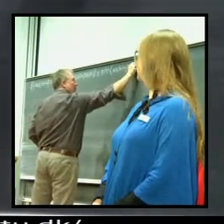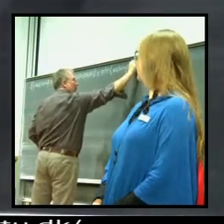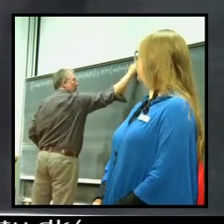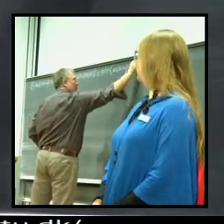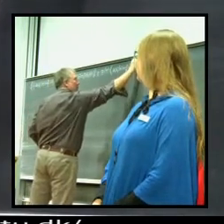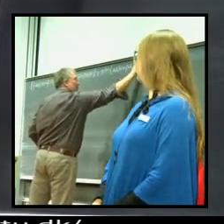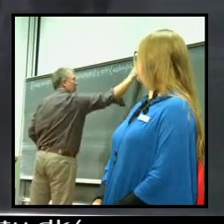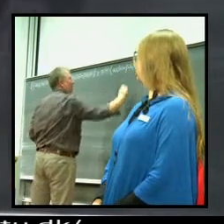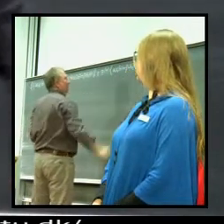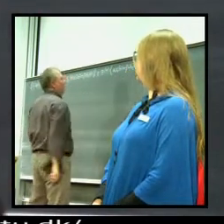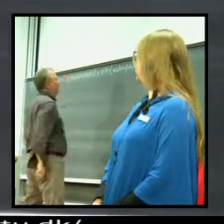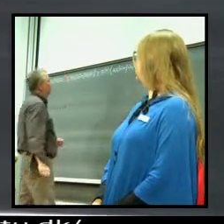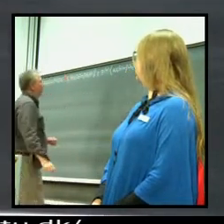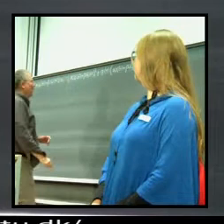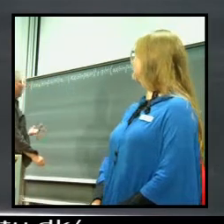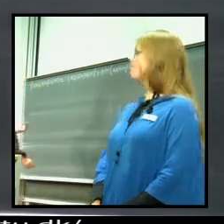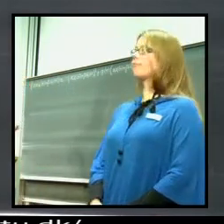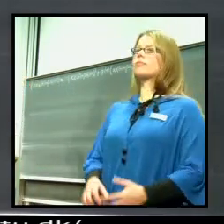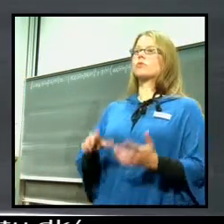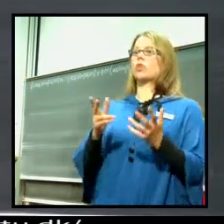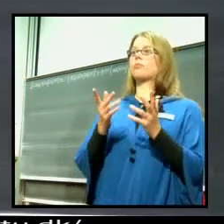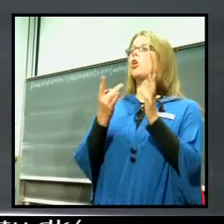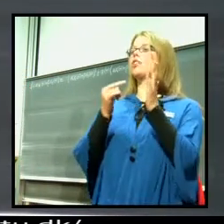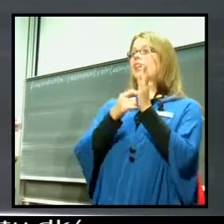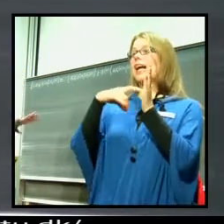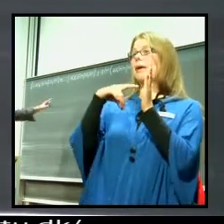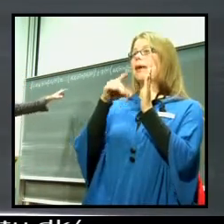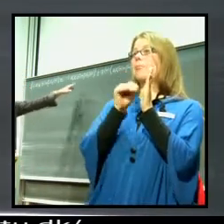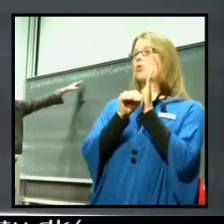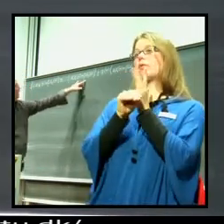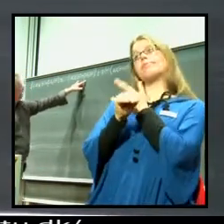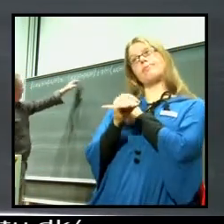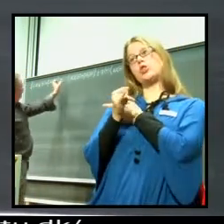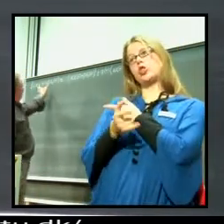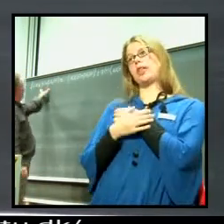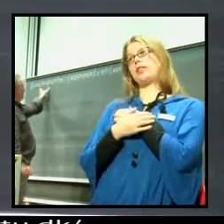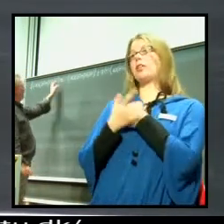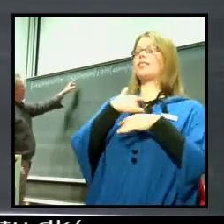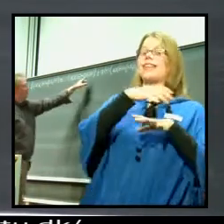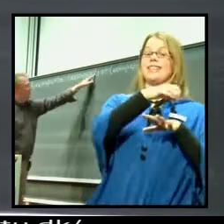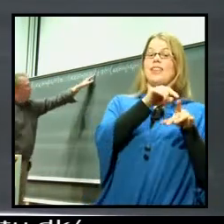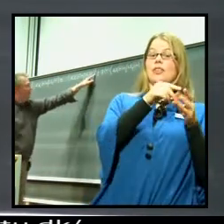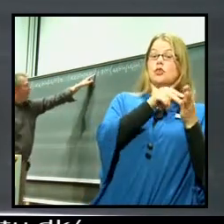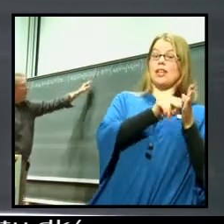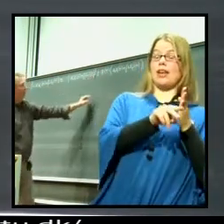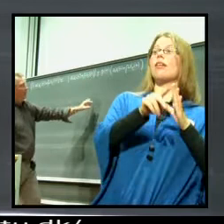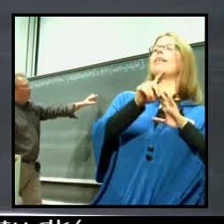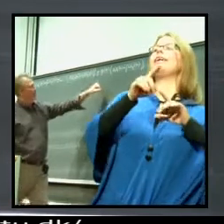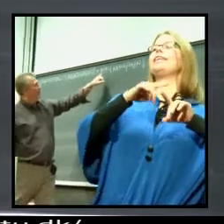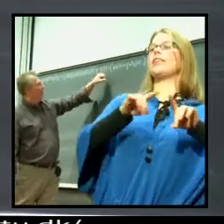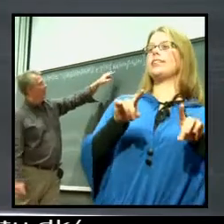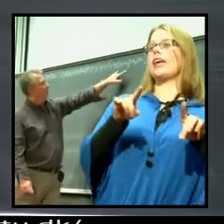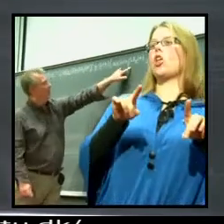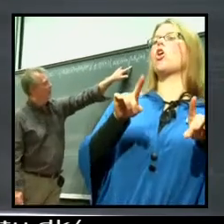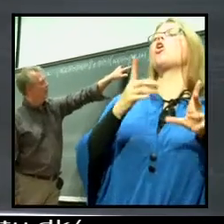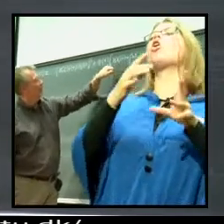t. Sådan der. Nu har jeg gjort det. Jeg har taget det, der stod herinde, og differentieret det, og så har